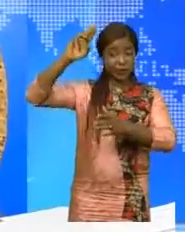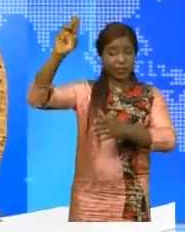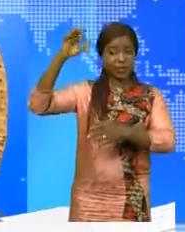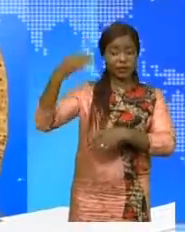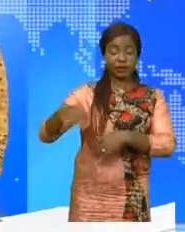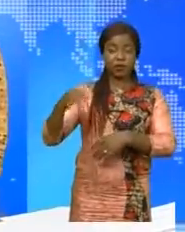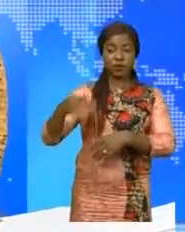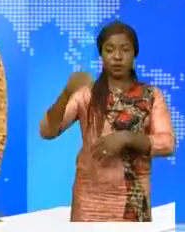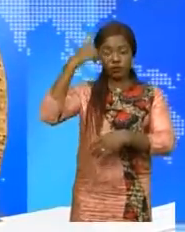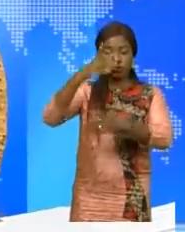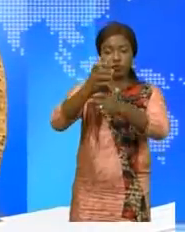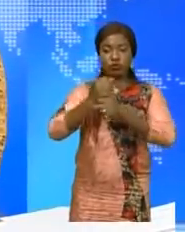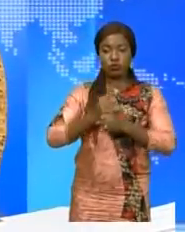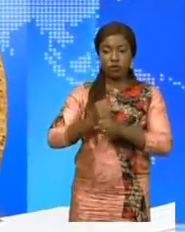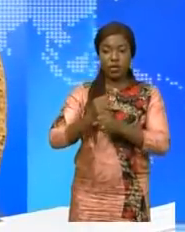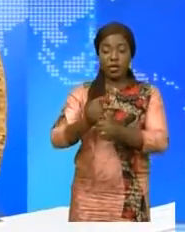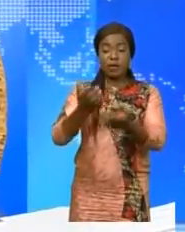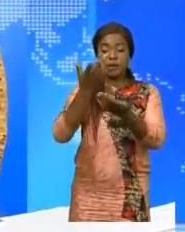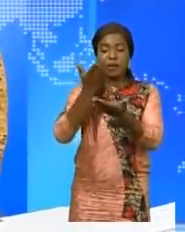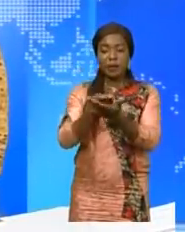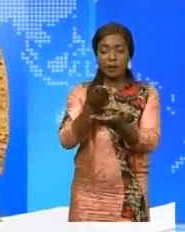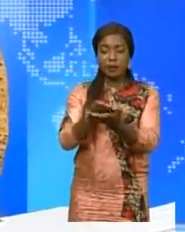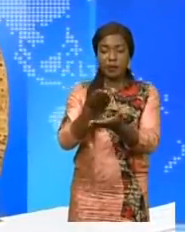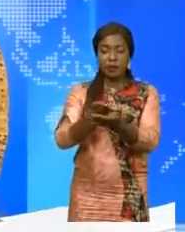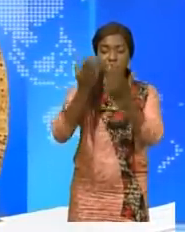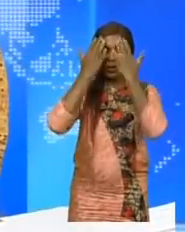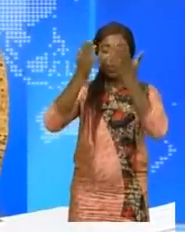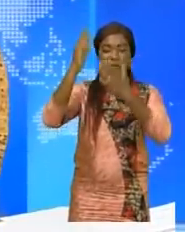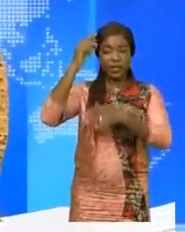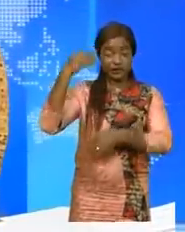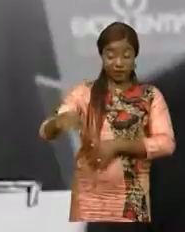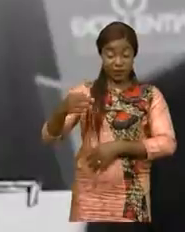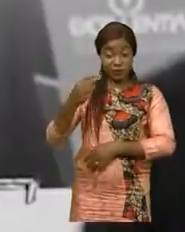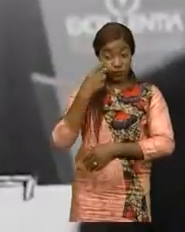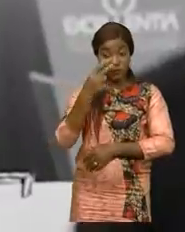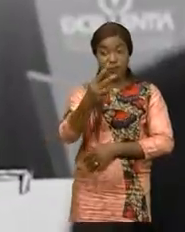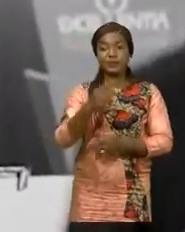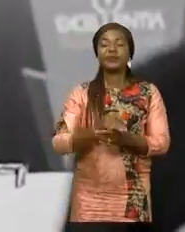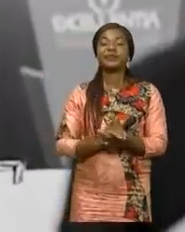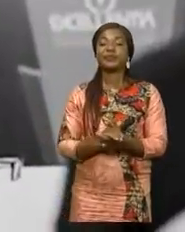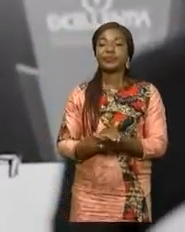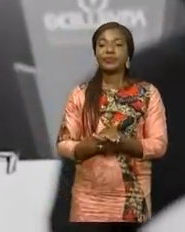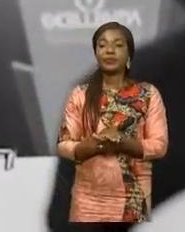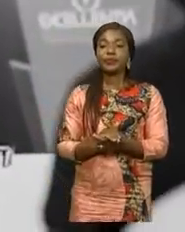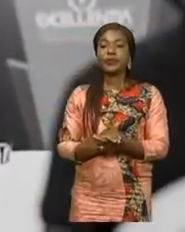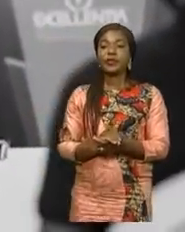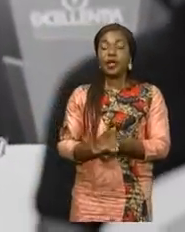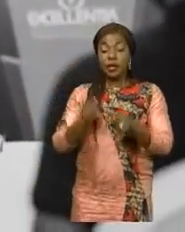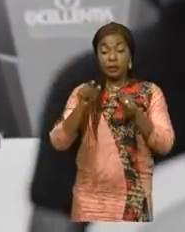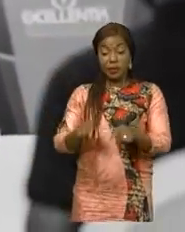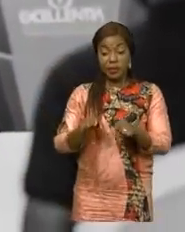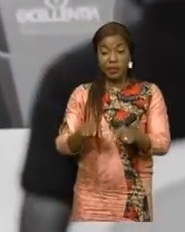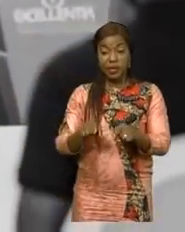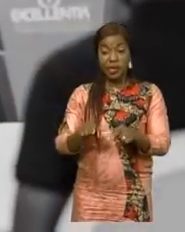dès l'obtention de bourses et najac elle l'a mis là nous en parle peut plus se trouvant à paris en pense la